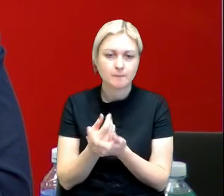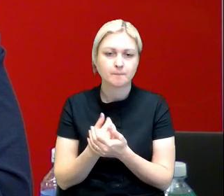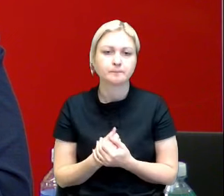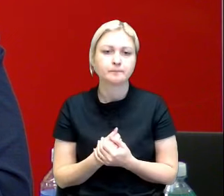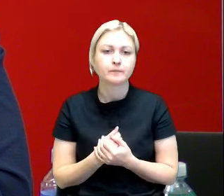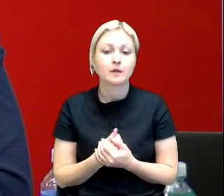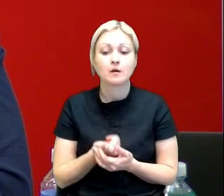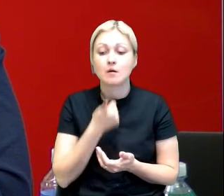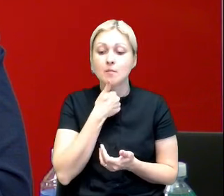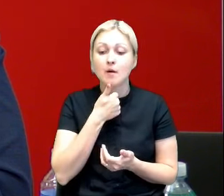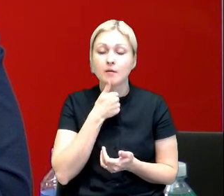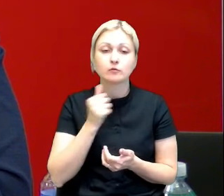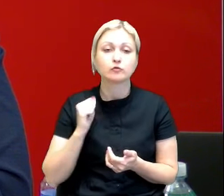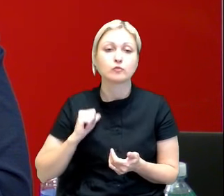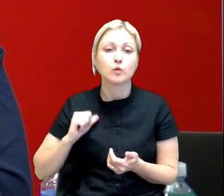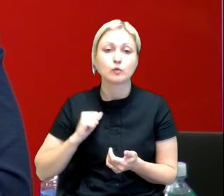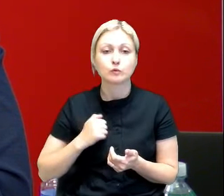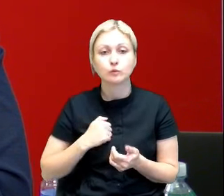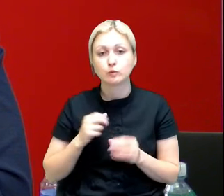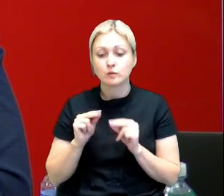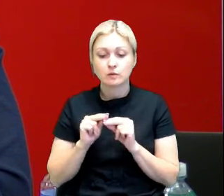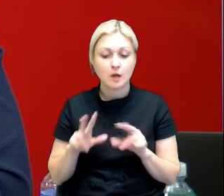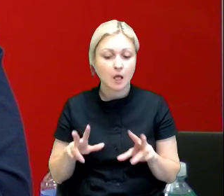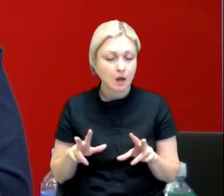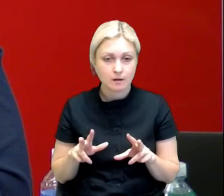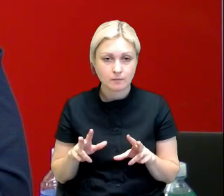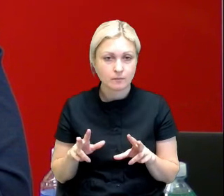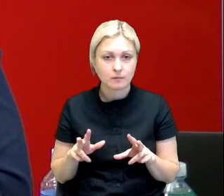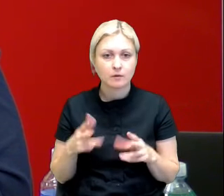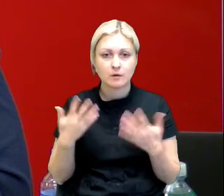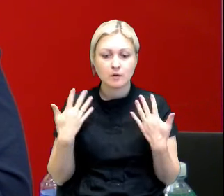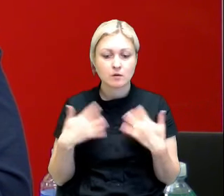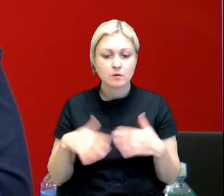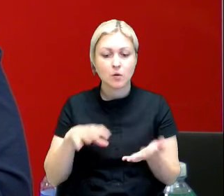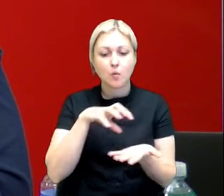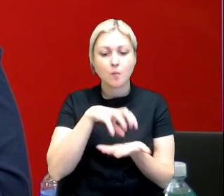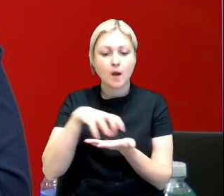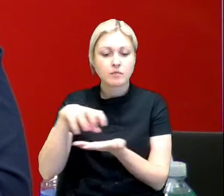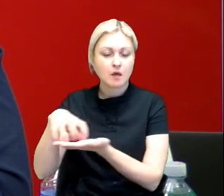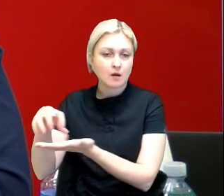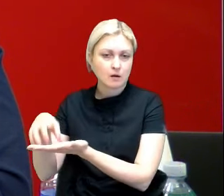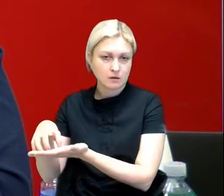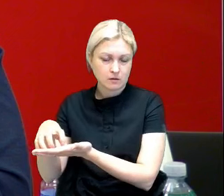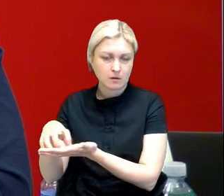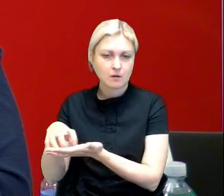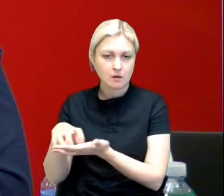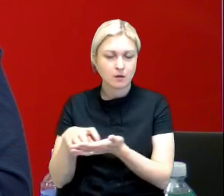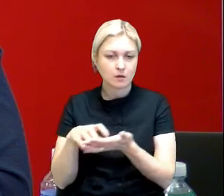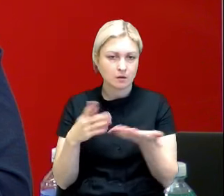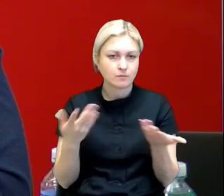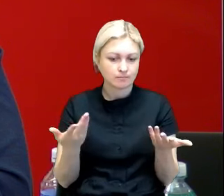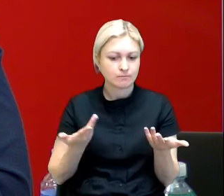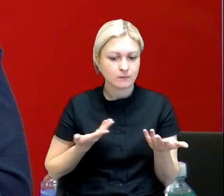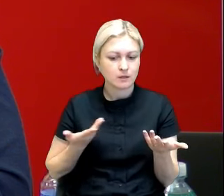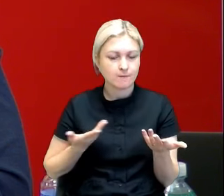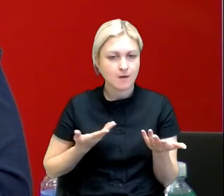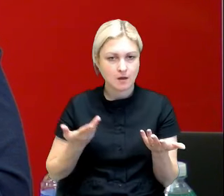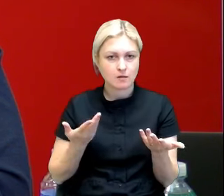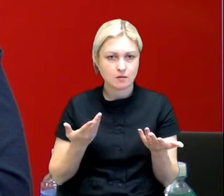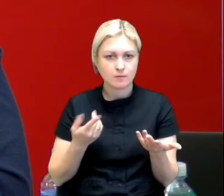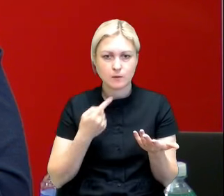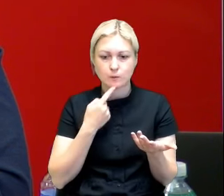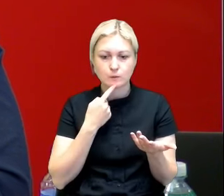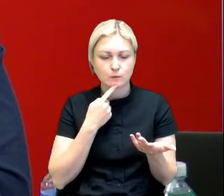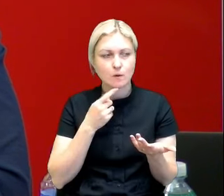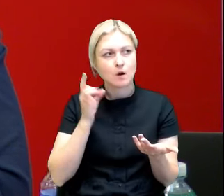nelaimei yra visiškai skirtingas padalinių reikšmingumas mūsų gyvenime nes insultas ir infarktas nelaukia